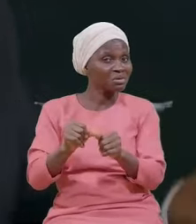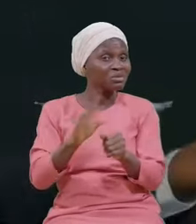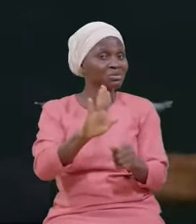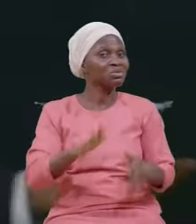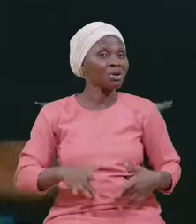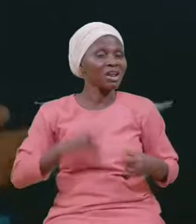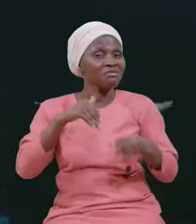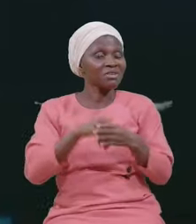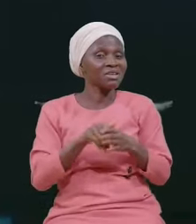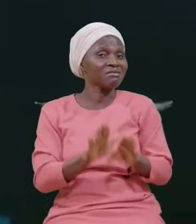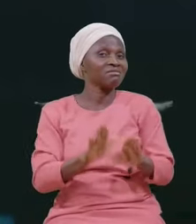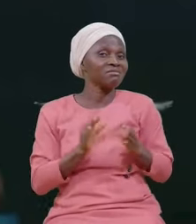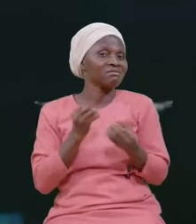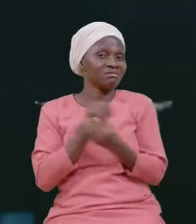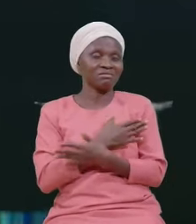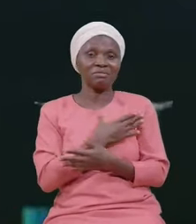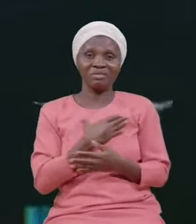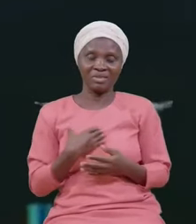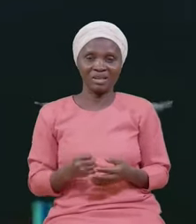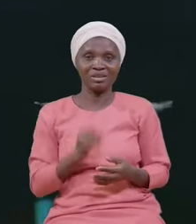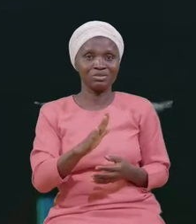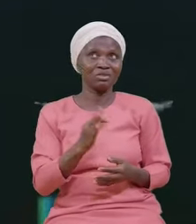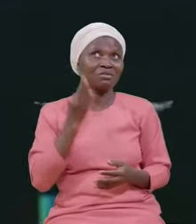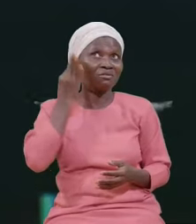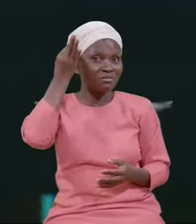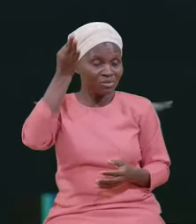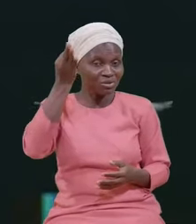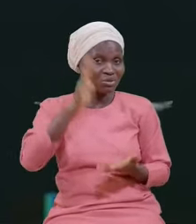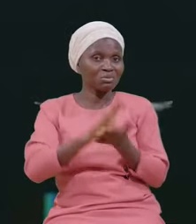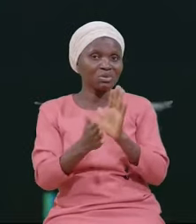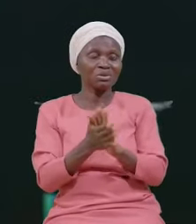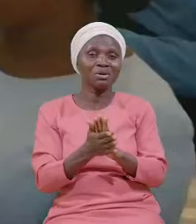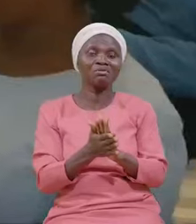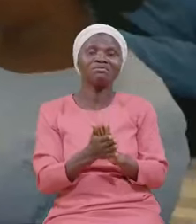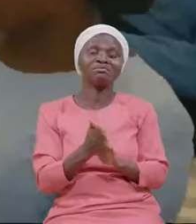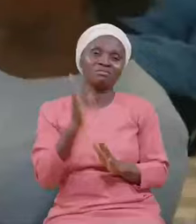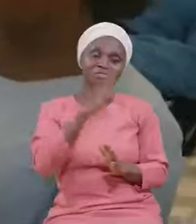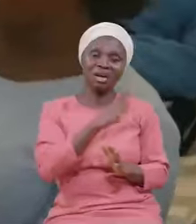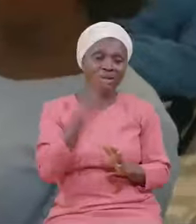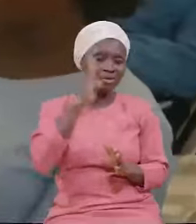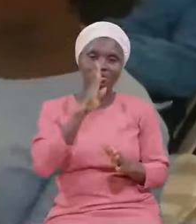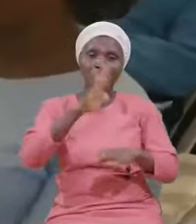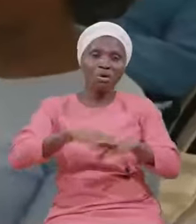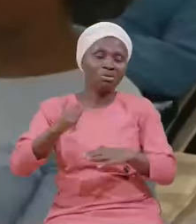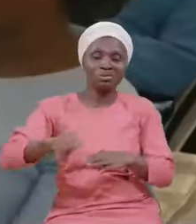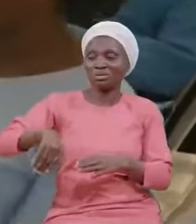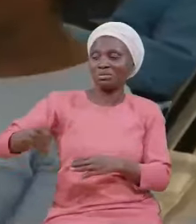avenir sera de l'autre côté. Et Dieu dit, mais je t'ai parlé. Et tu aille peur des gens plus que